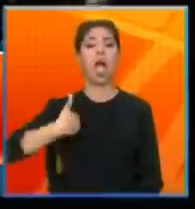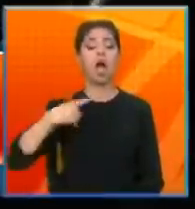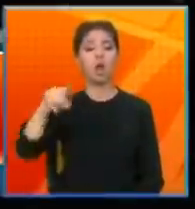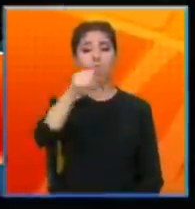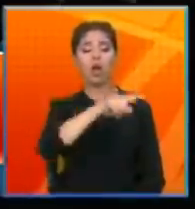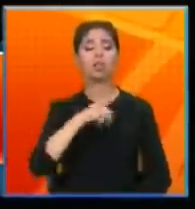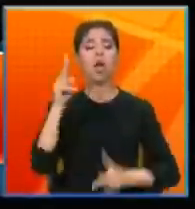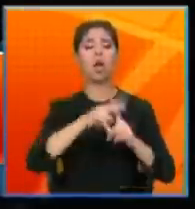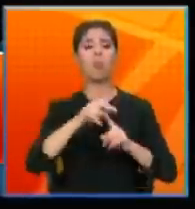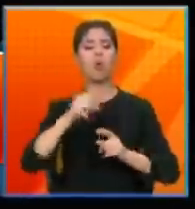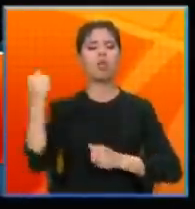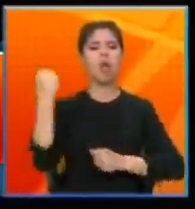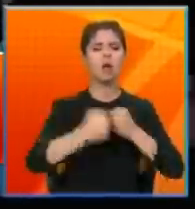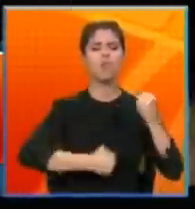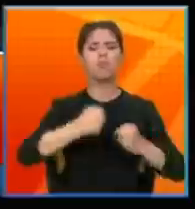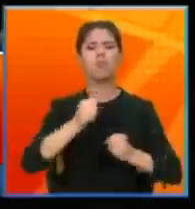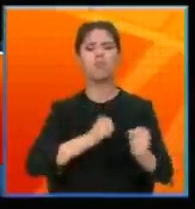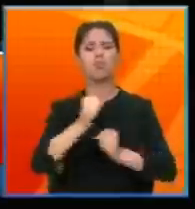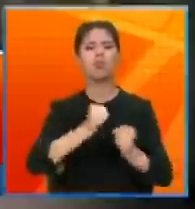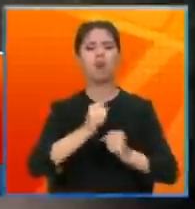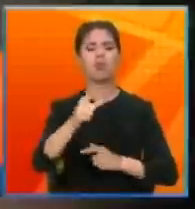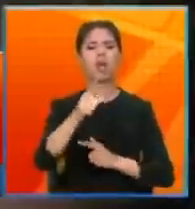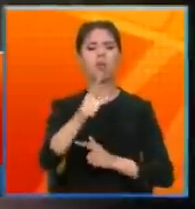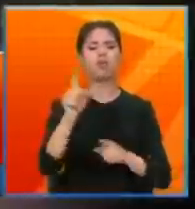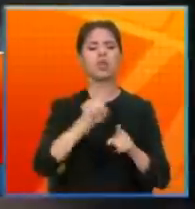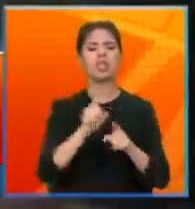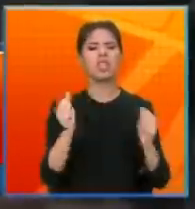Avukatlarla polis arasındaki gerilim zaman zaman yine alevlendi.